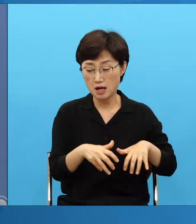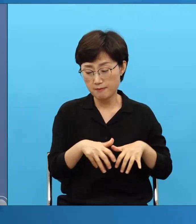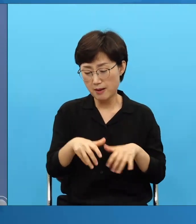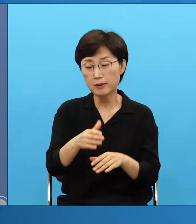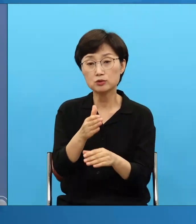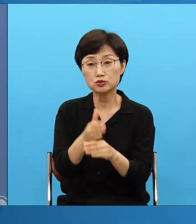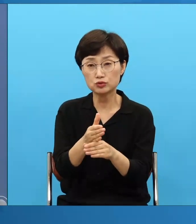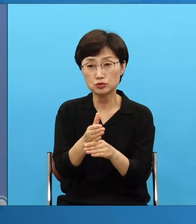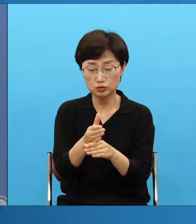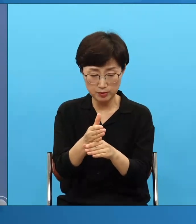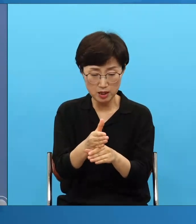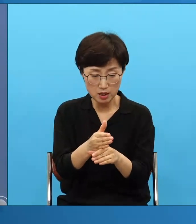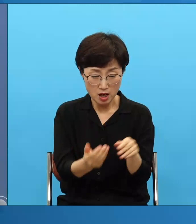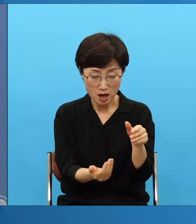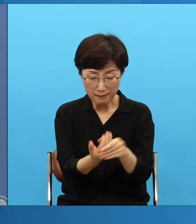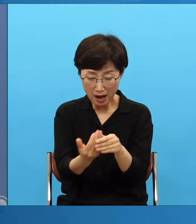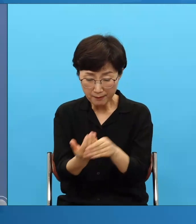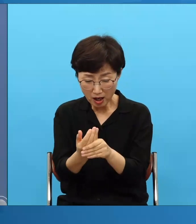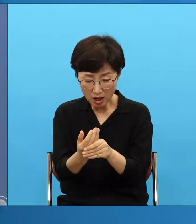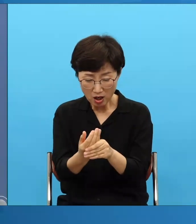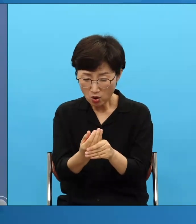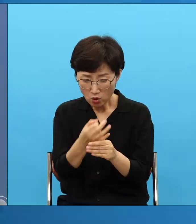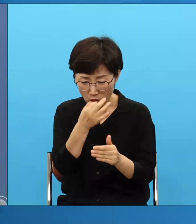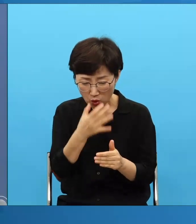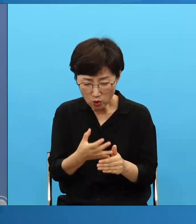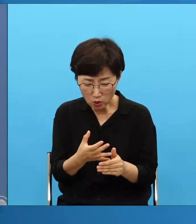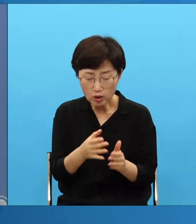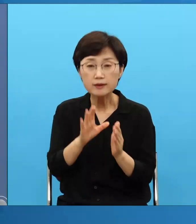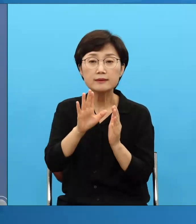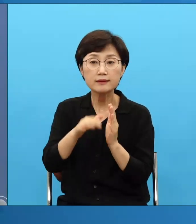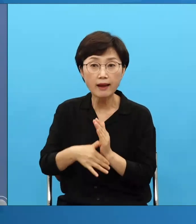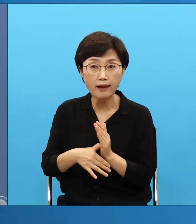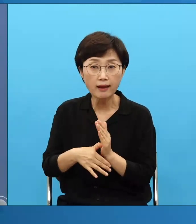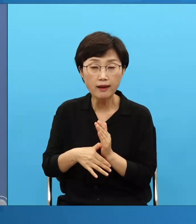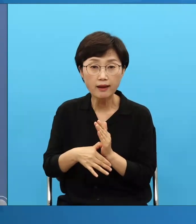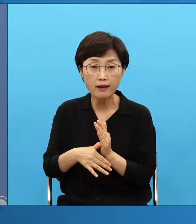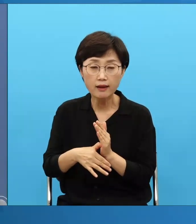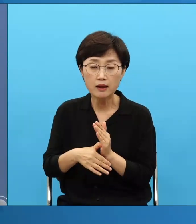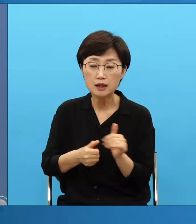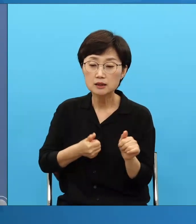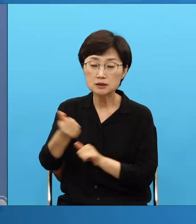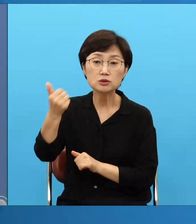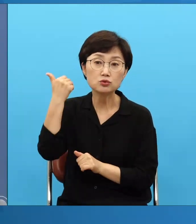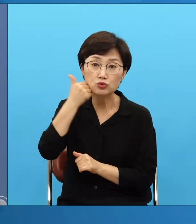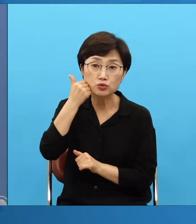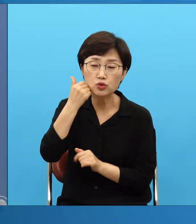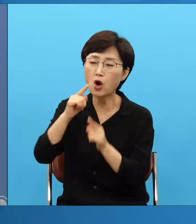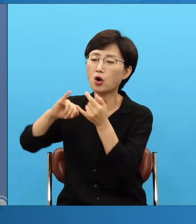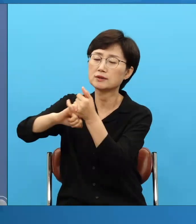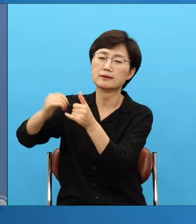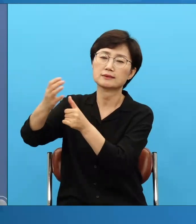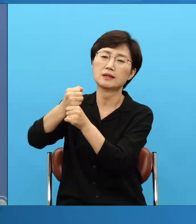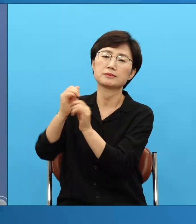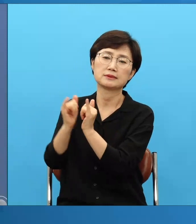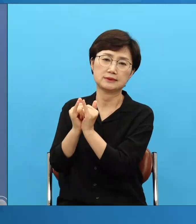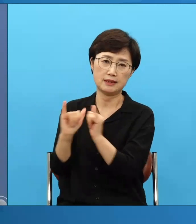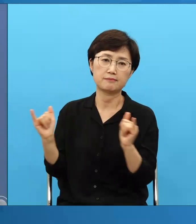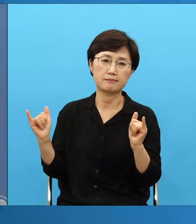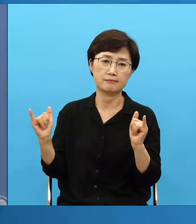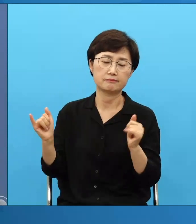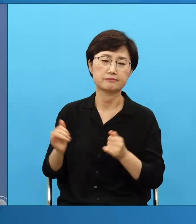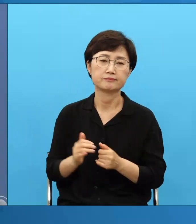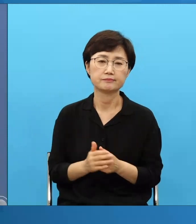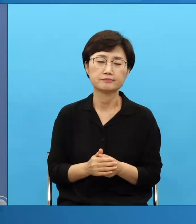이 언약 잡은 사람이 하나님의 뜻을 이룬 겁니다. And in the midst of all the difficulties in the wilderness, 성경을 those 자세히 who really 보세요. held on to